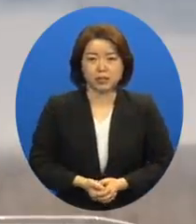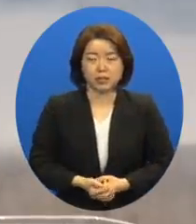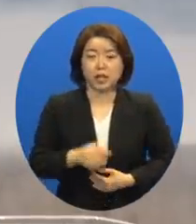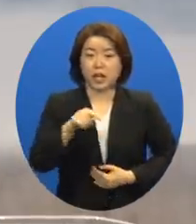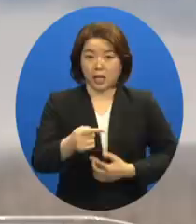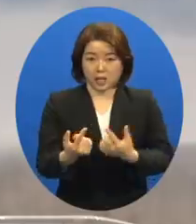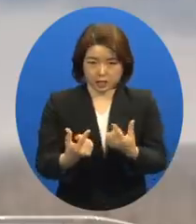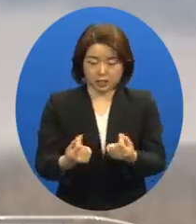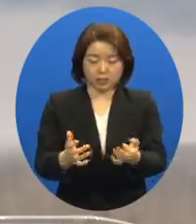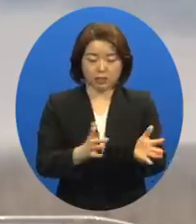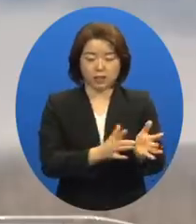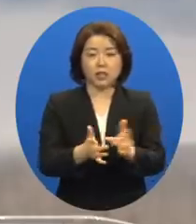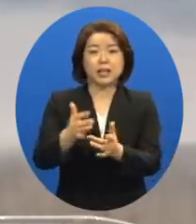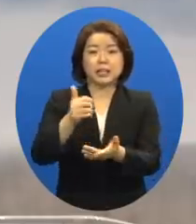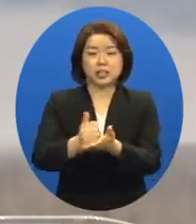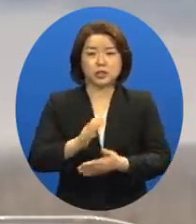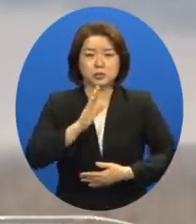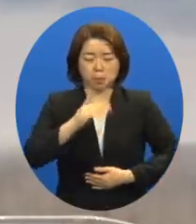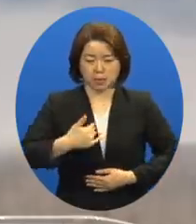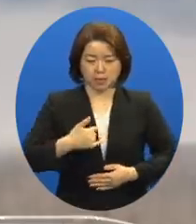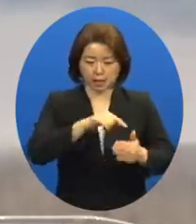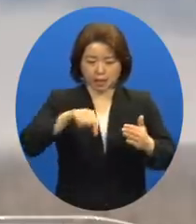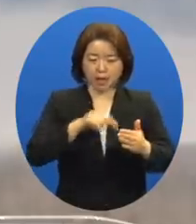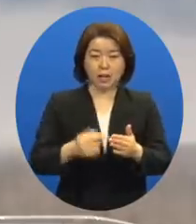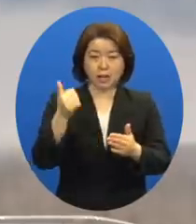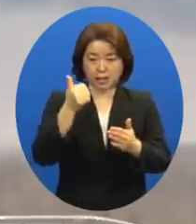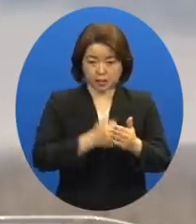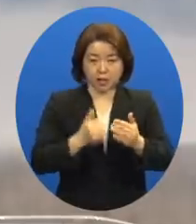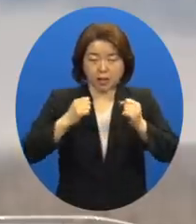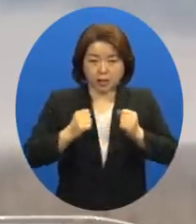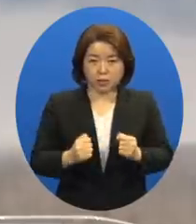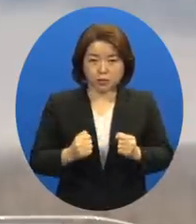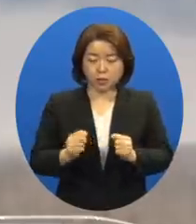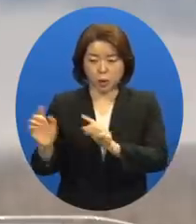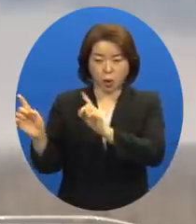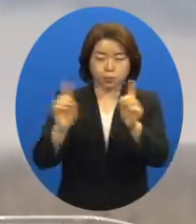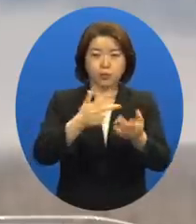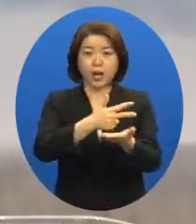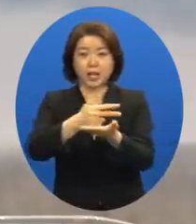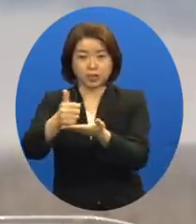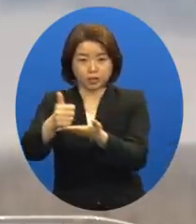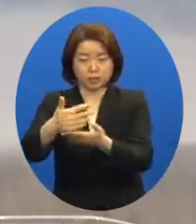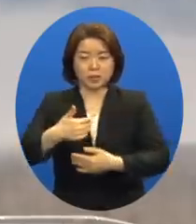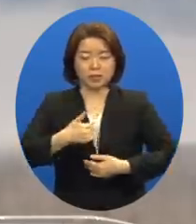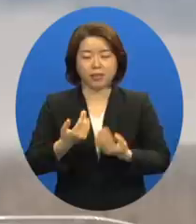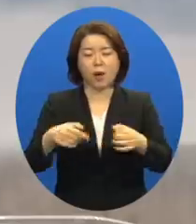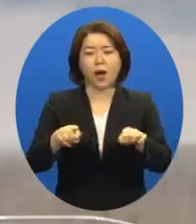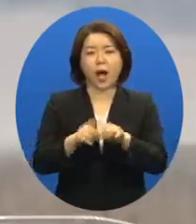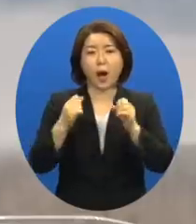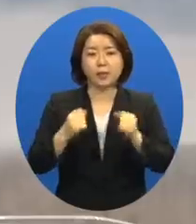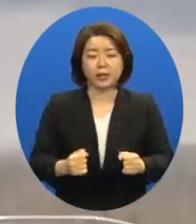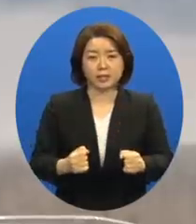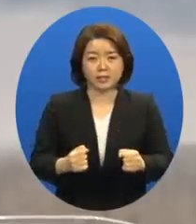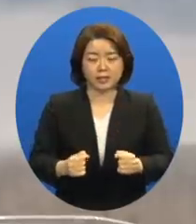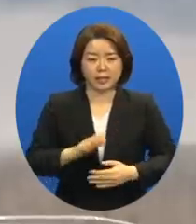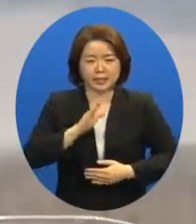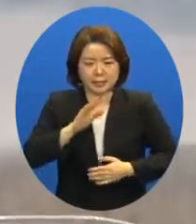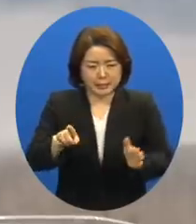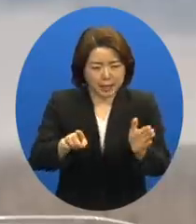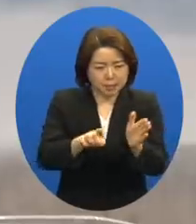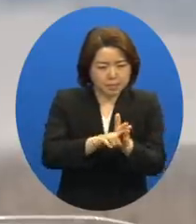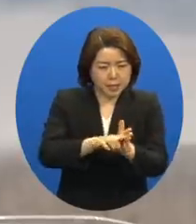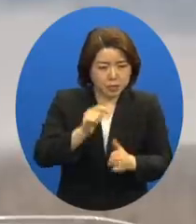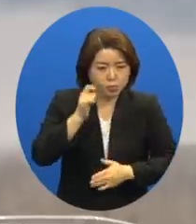그렇게 예수님께서 정말 내 안에 계시고 부활의 주님이 지금 나와 함께 계시다는 게 진짜 믿어지지